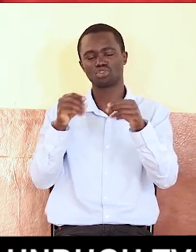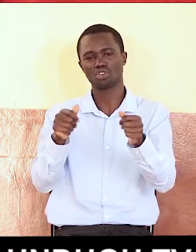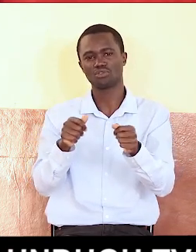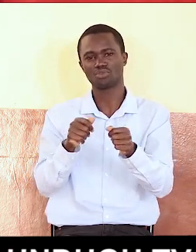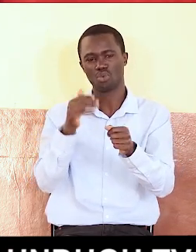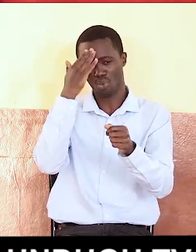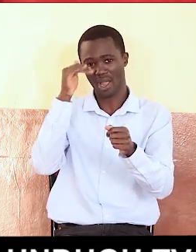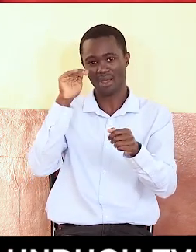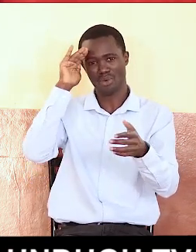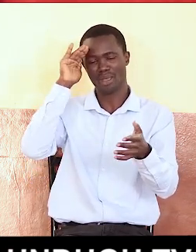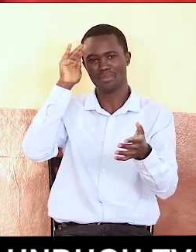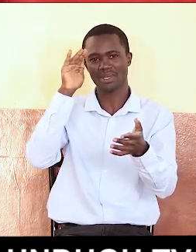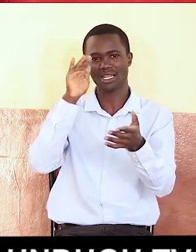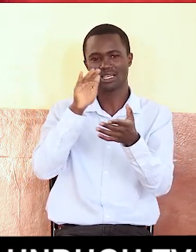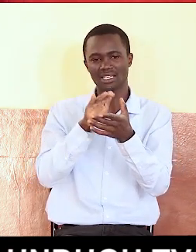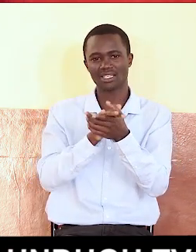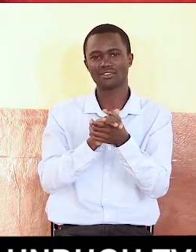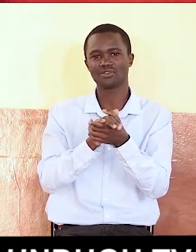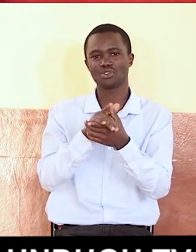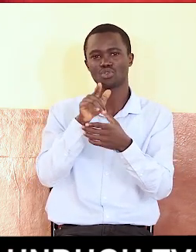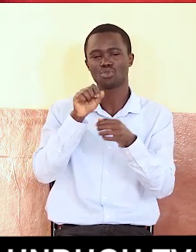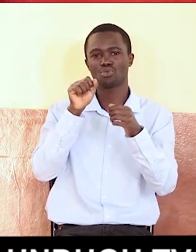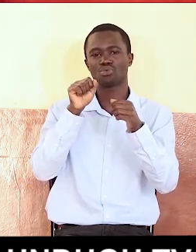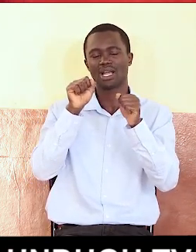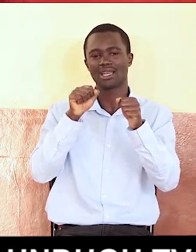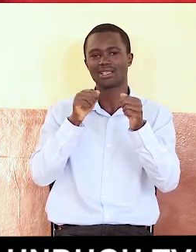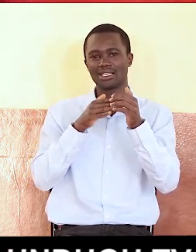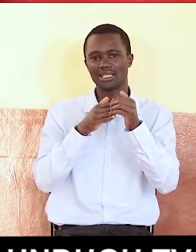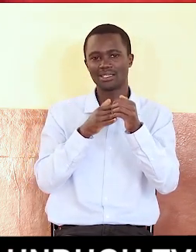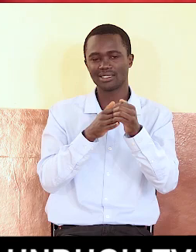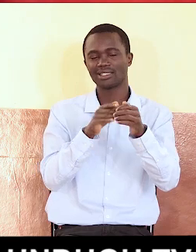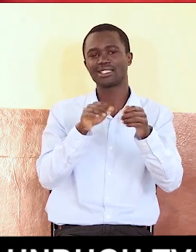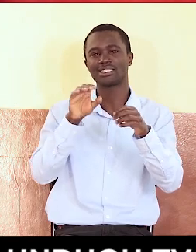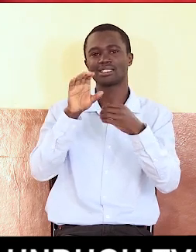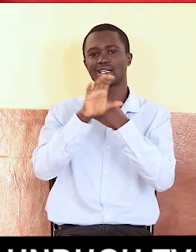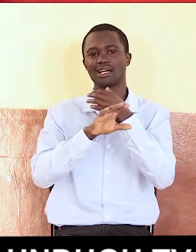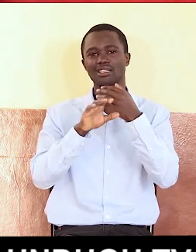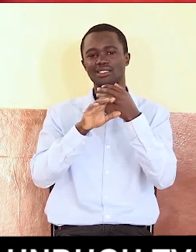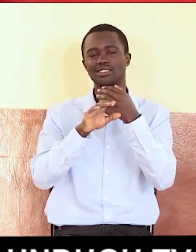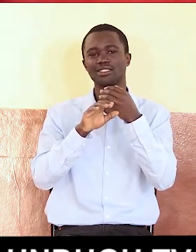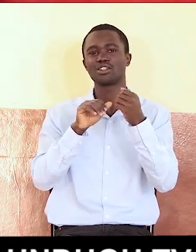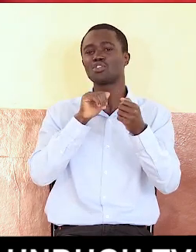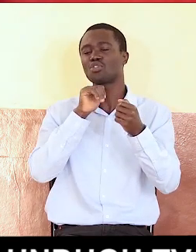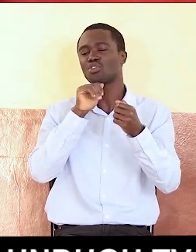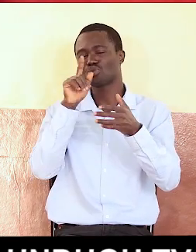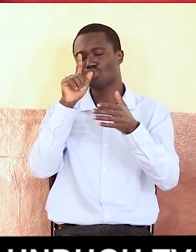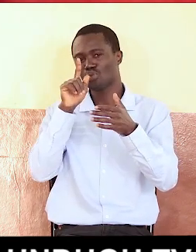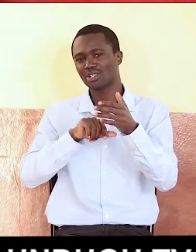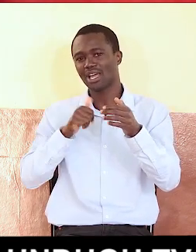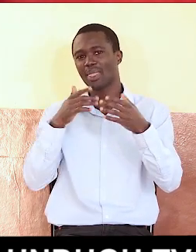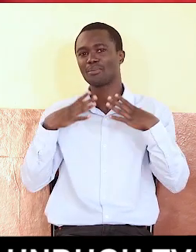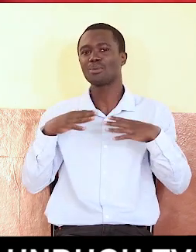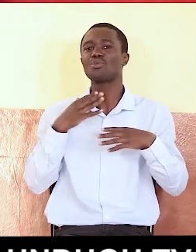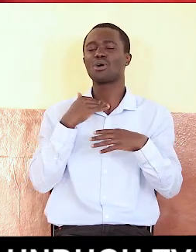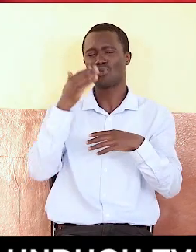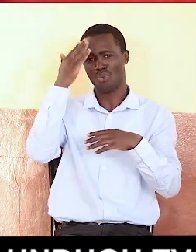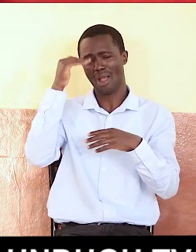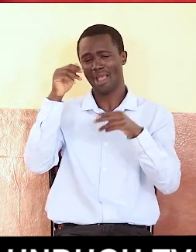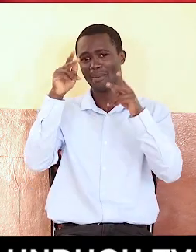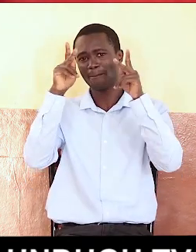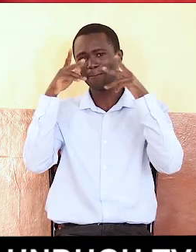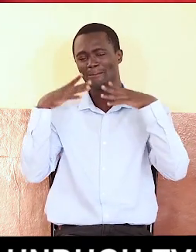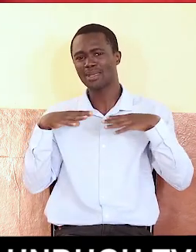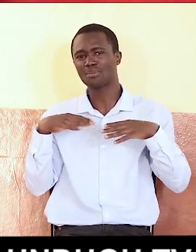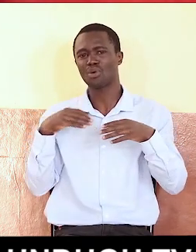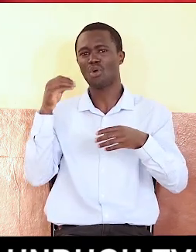na nguvu zako kuongoza nchi hii, lakini sio matakwa ya binadamu, kwa sababu mwanadamu ni